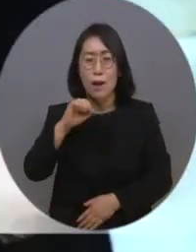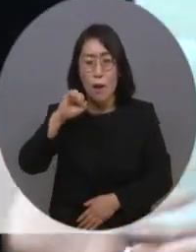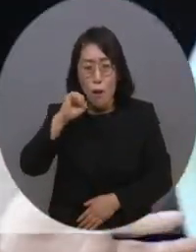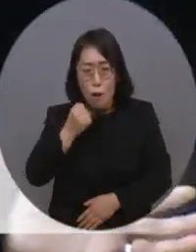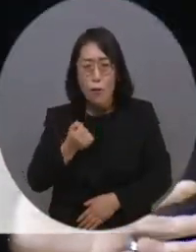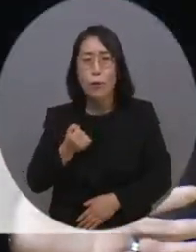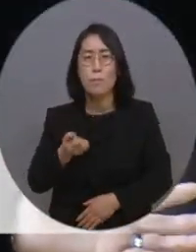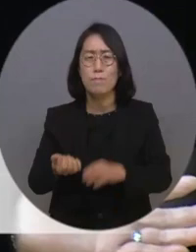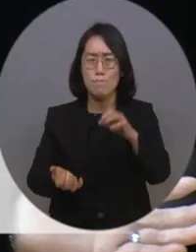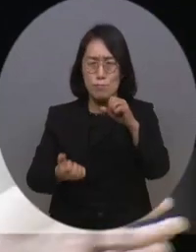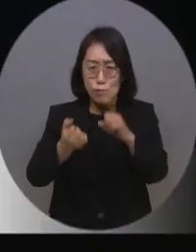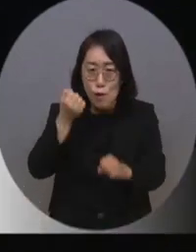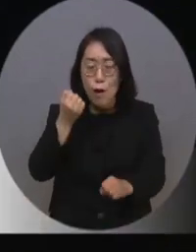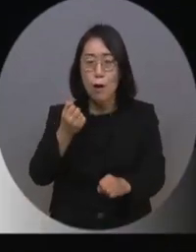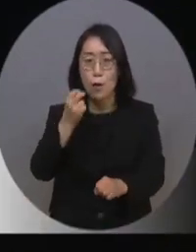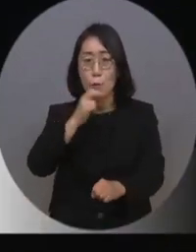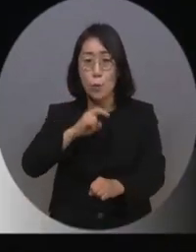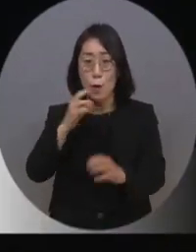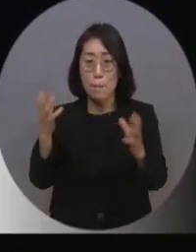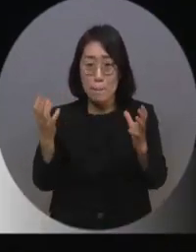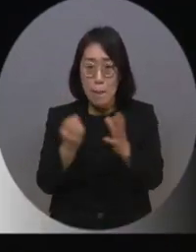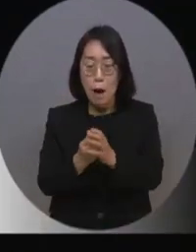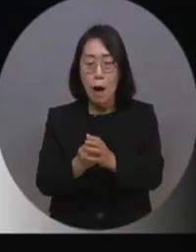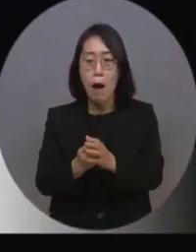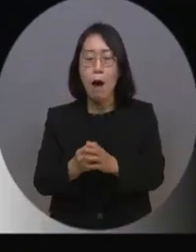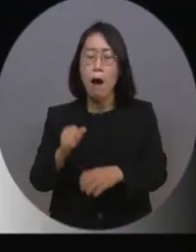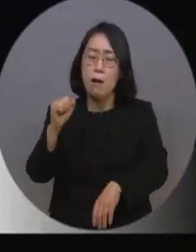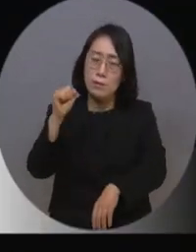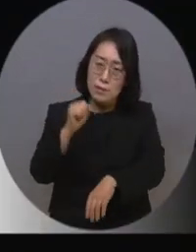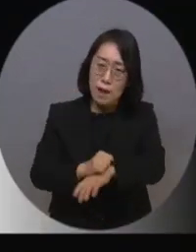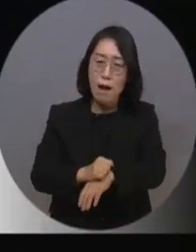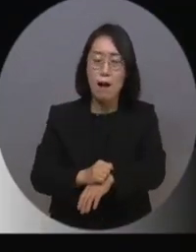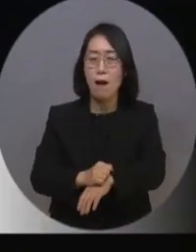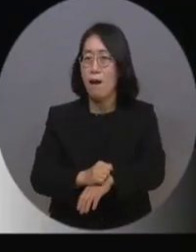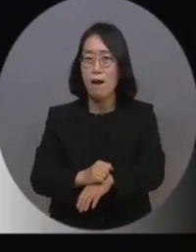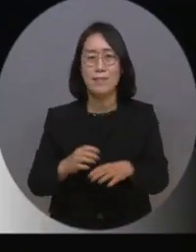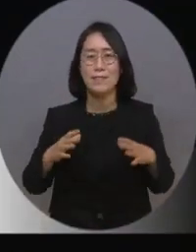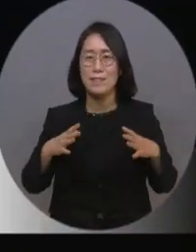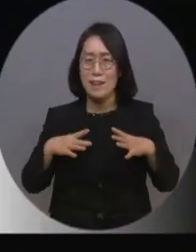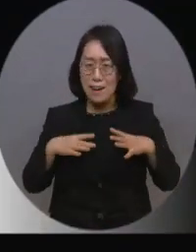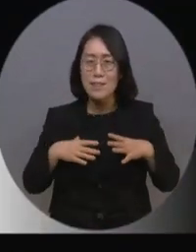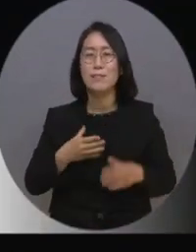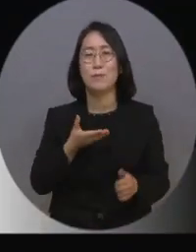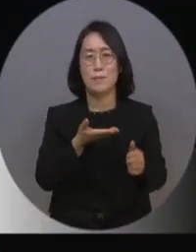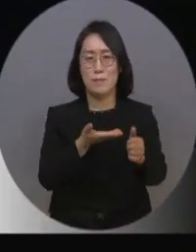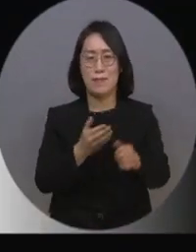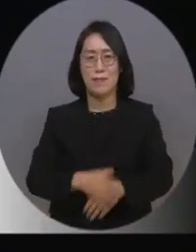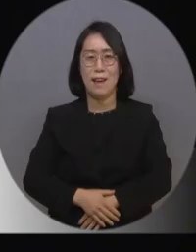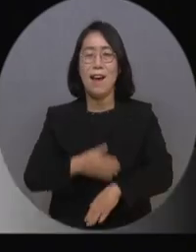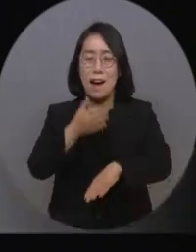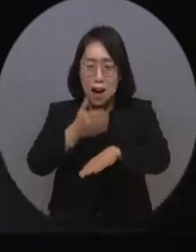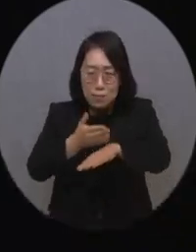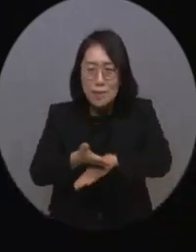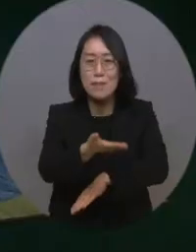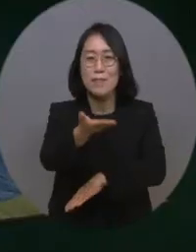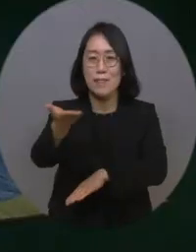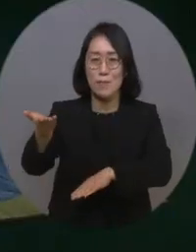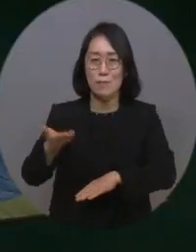해서 오늘 완창을 했다는 것이 너무 대견하고 너무 장하다고 생각합니다. 감사합니다,